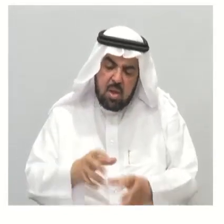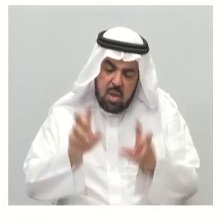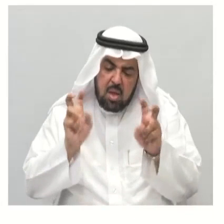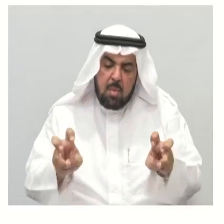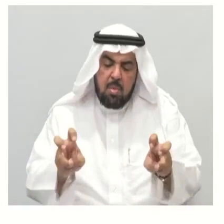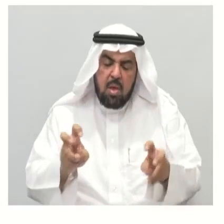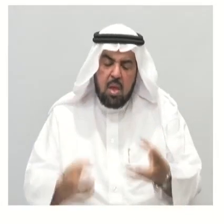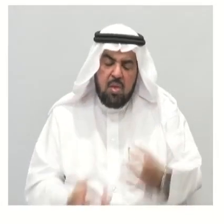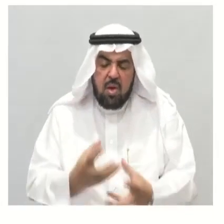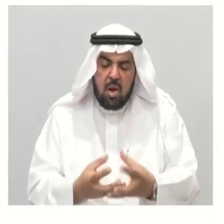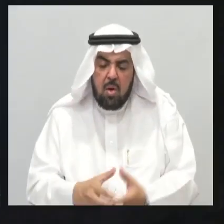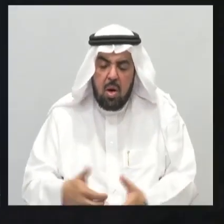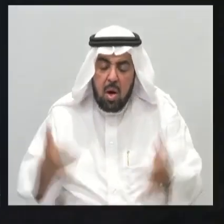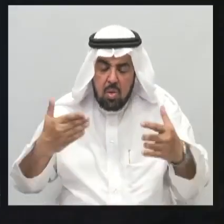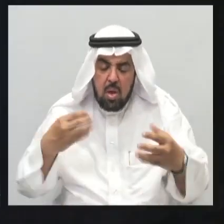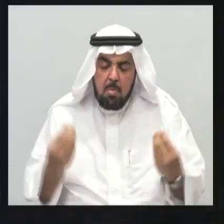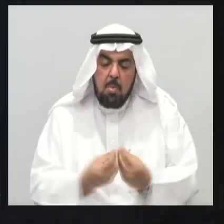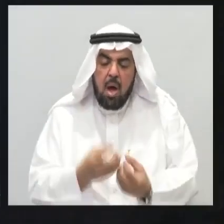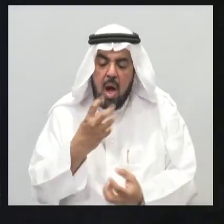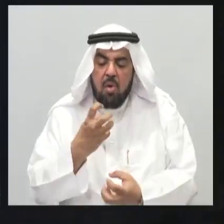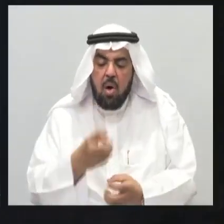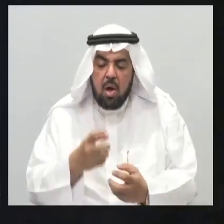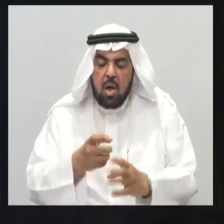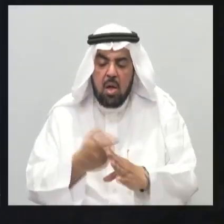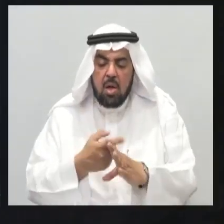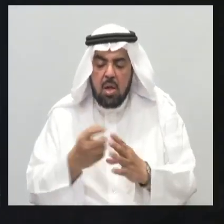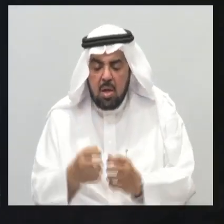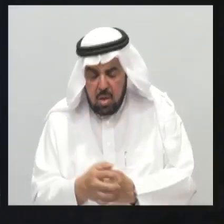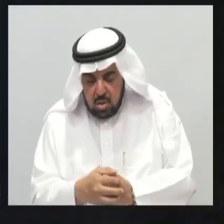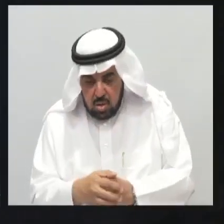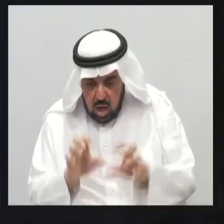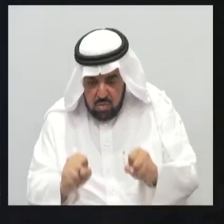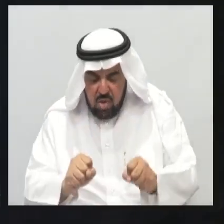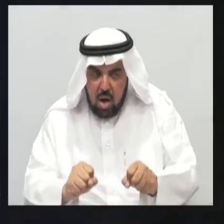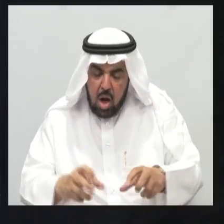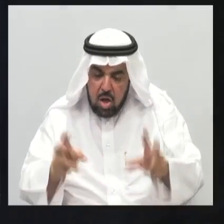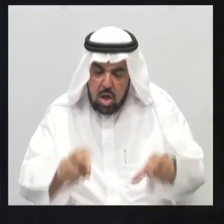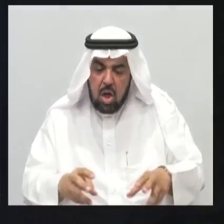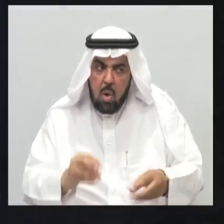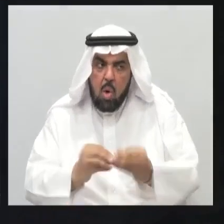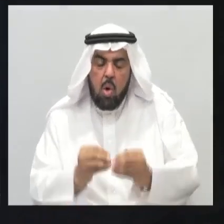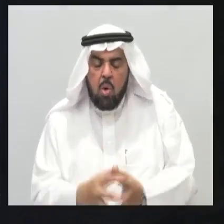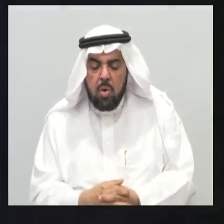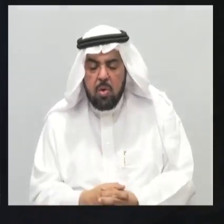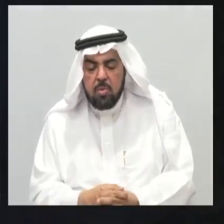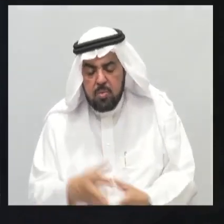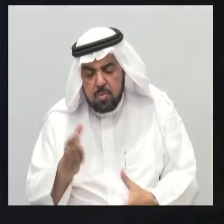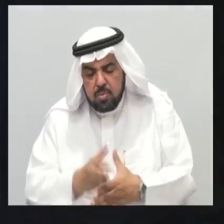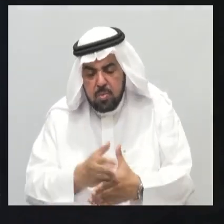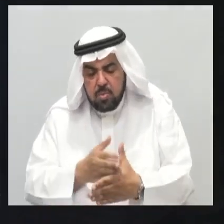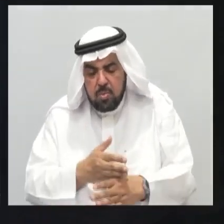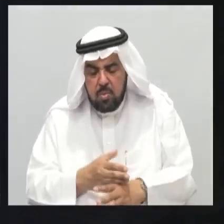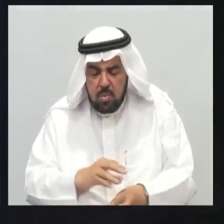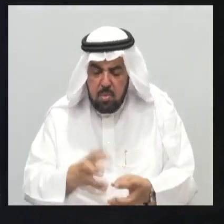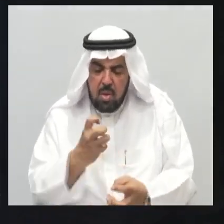مع الفواكه فتحافظ على لونها وشكلها. إذن عند تقطيعك لسلطة الفواكه قم فقط